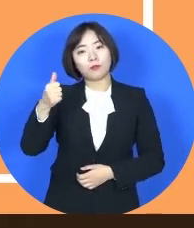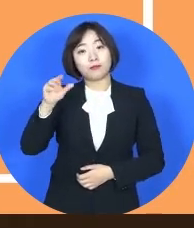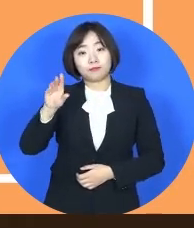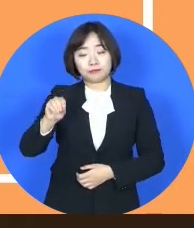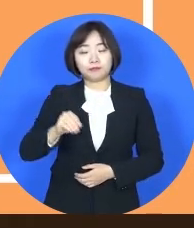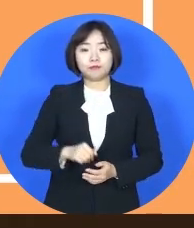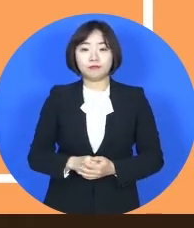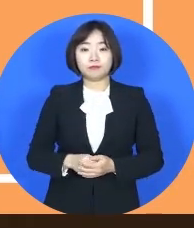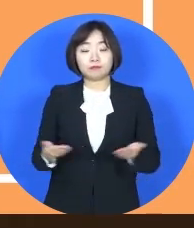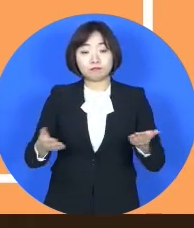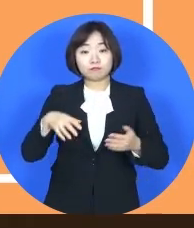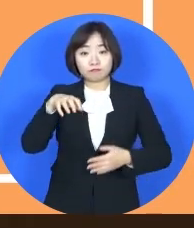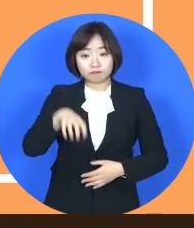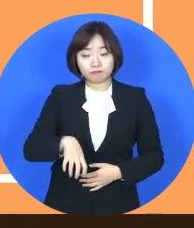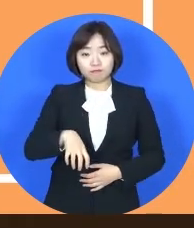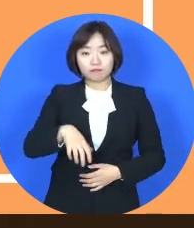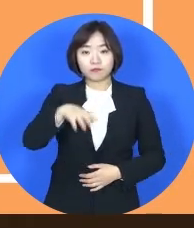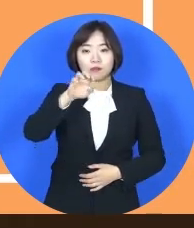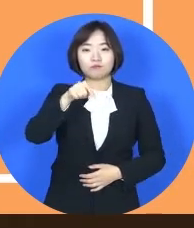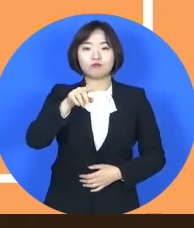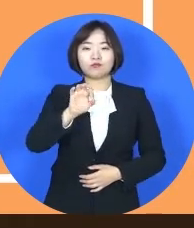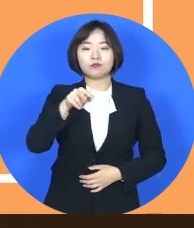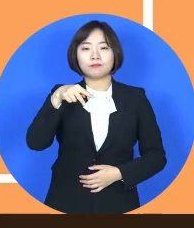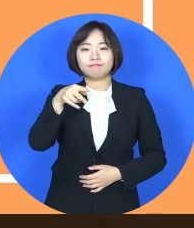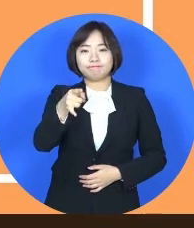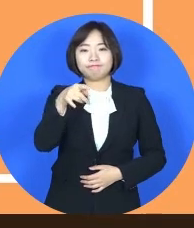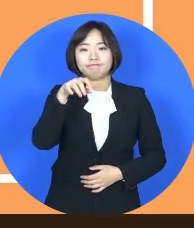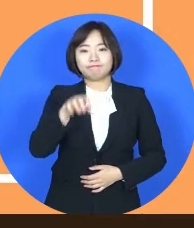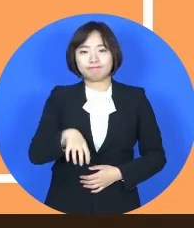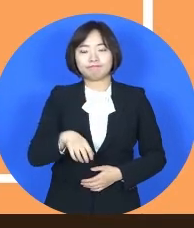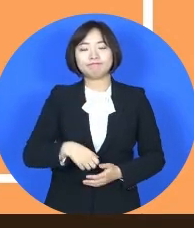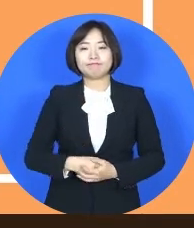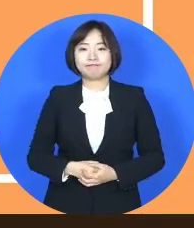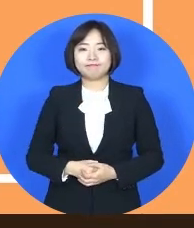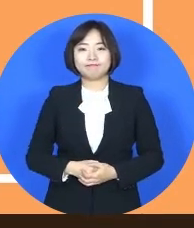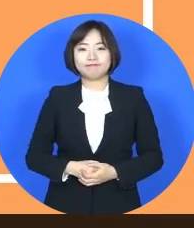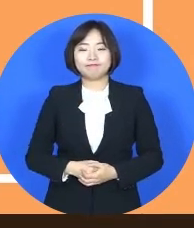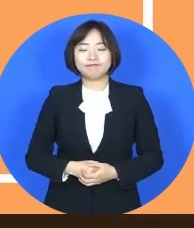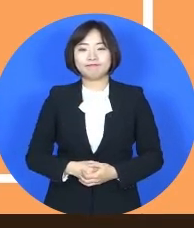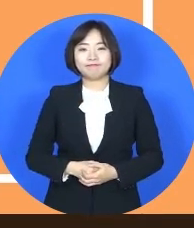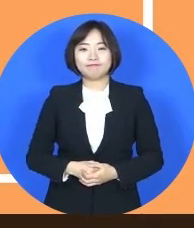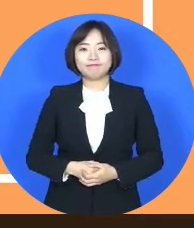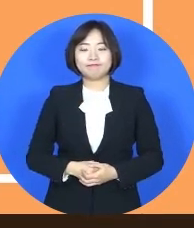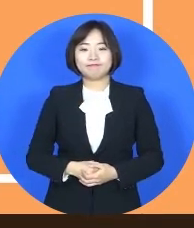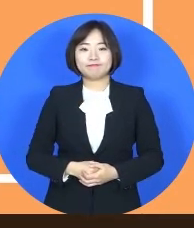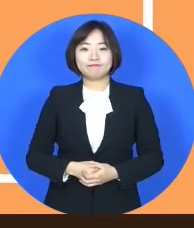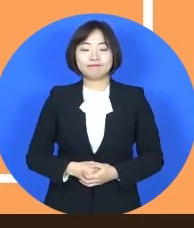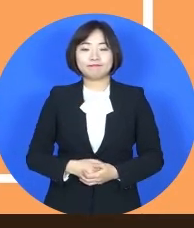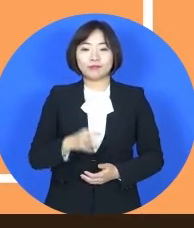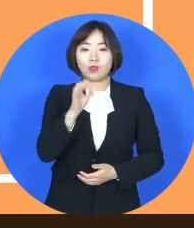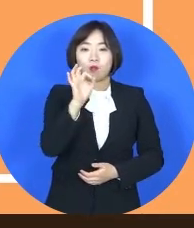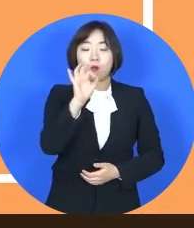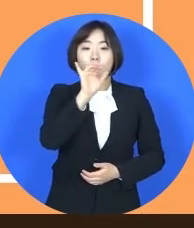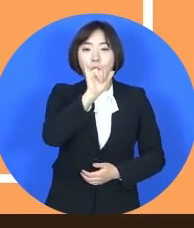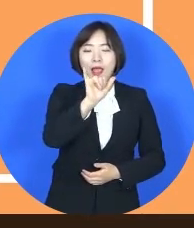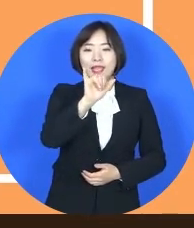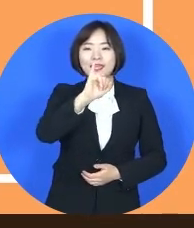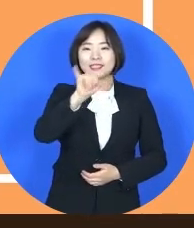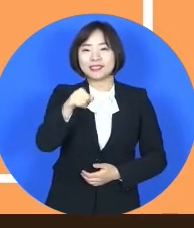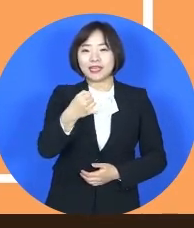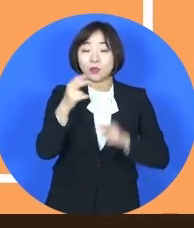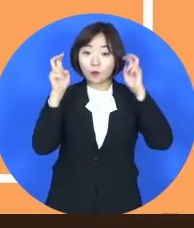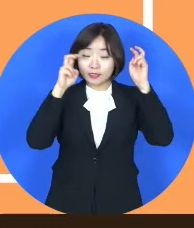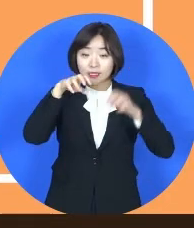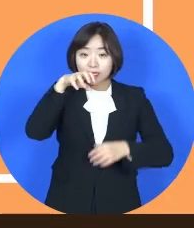5,500만원이며 근무지는 천안시 동남구 풍세면 풍세산단호로 66입니다. 주식회사